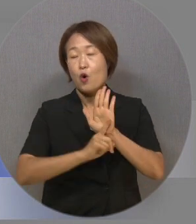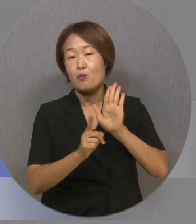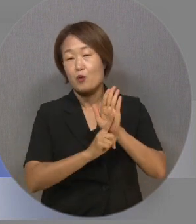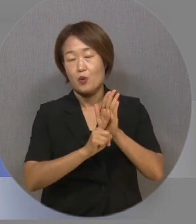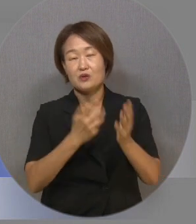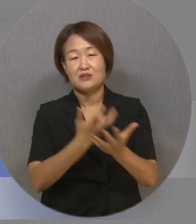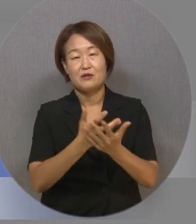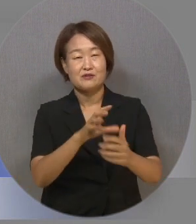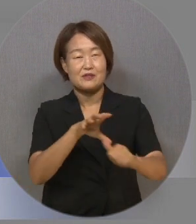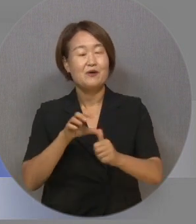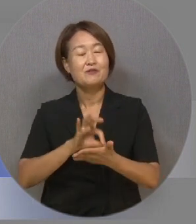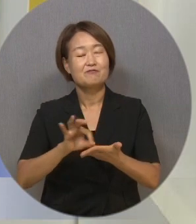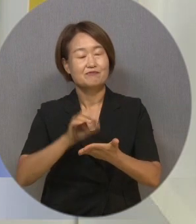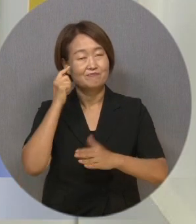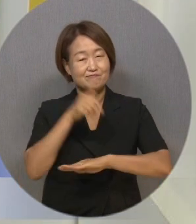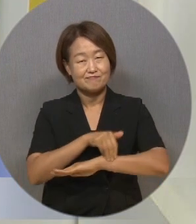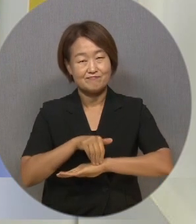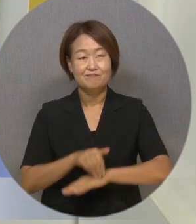예정입니다